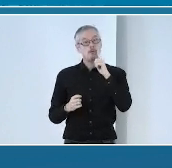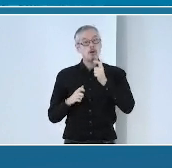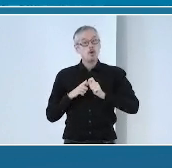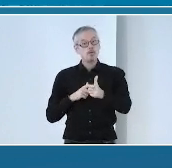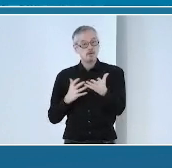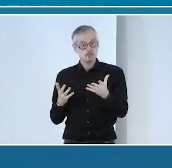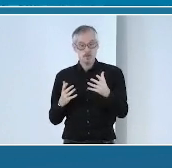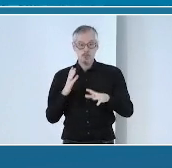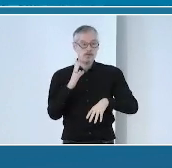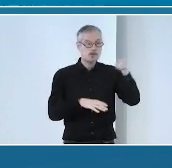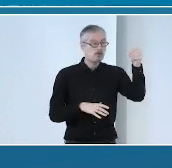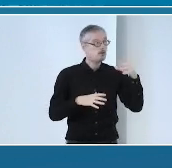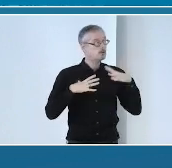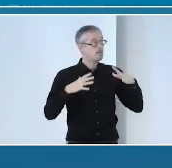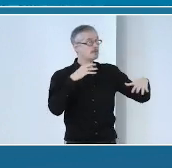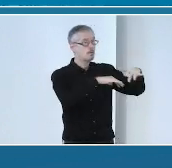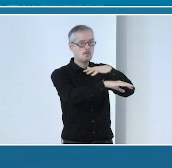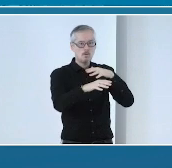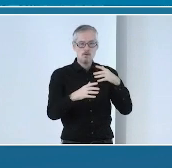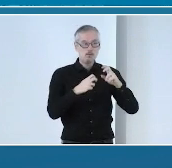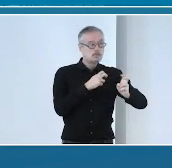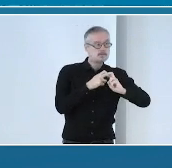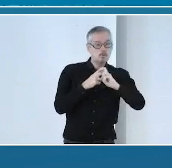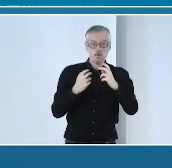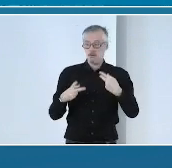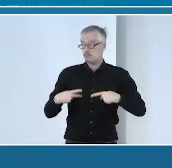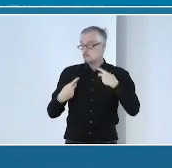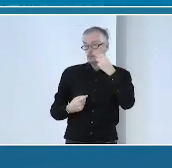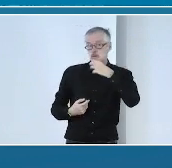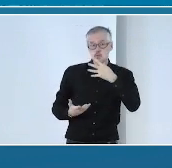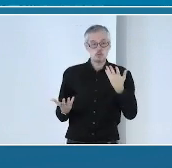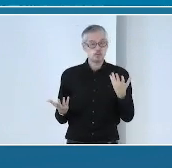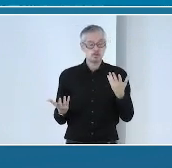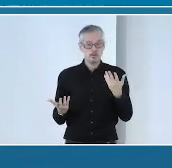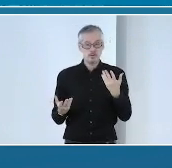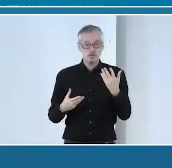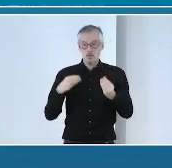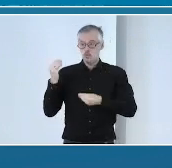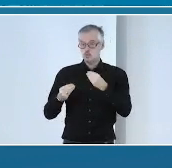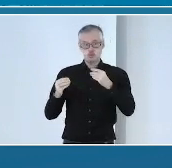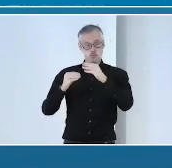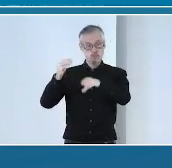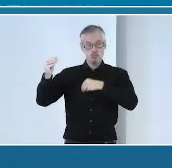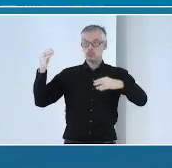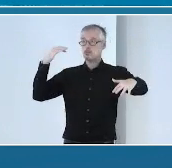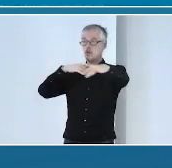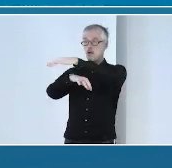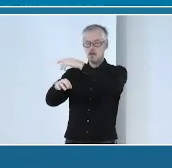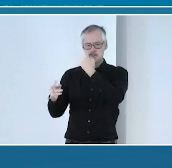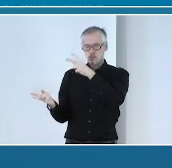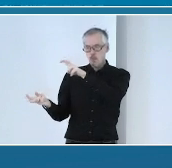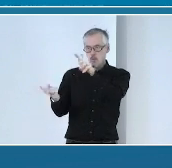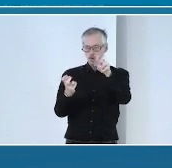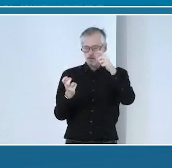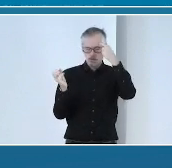sur l'extérieur, sur leur vie de tous les jours, sur leur quotidien, sur la façon dont ils vivent le monde, dont ils le comprennent.